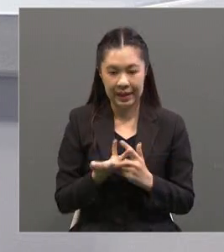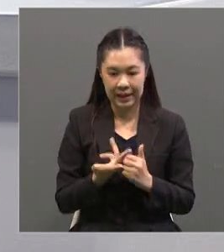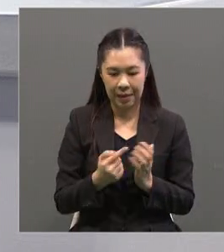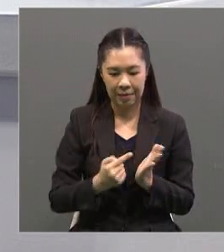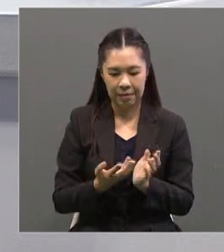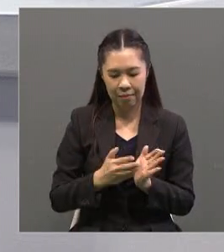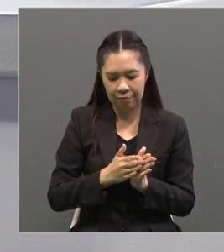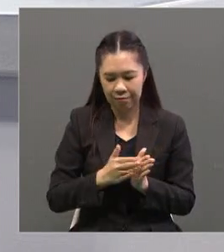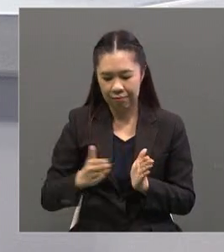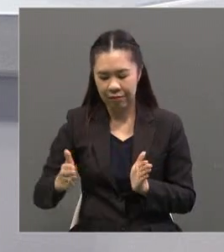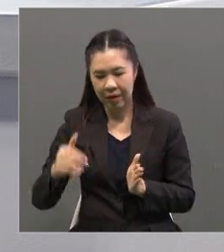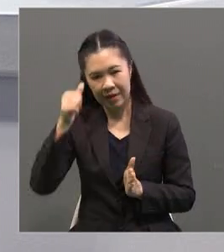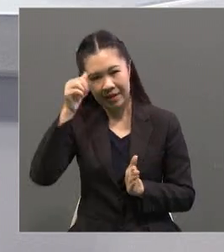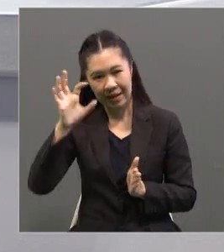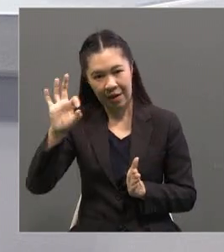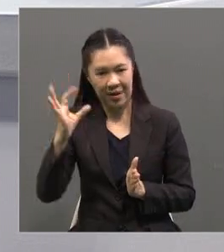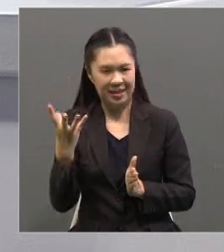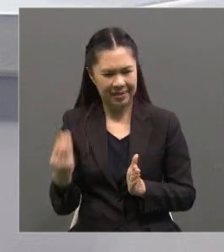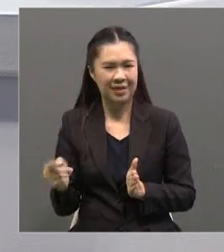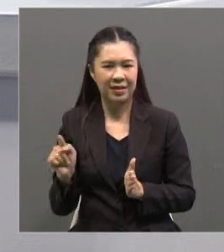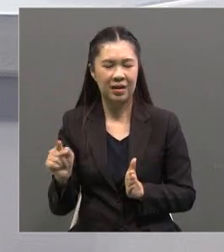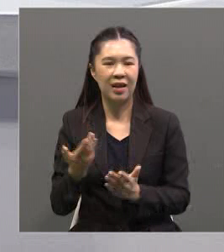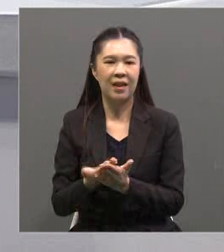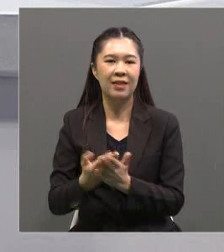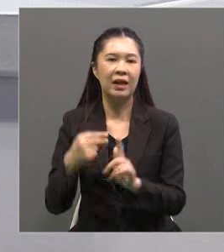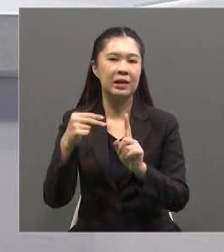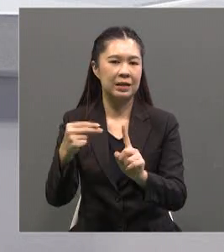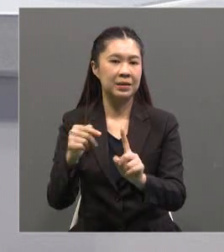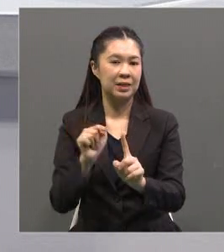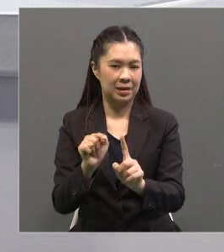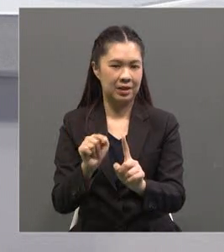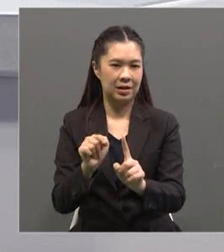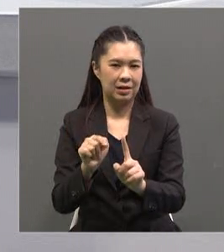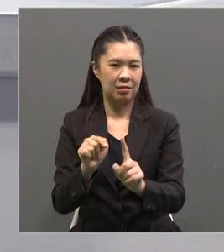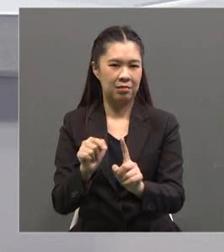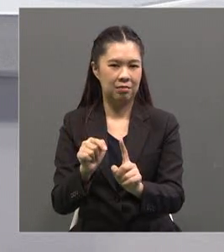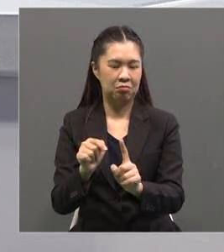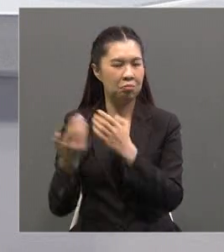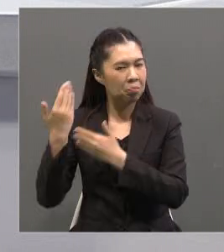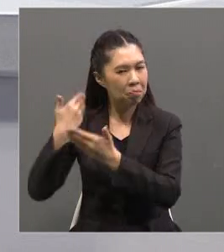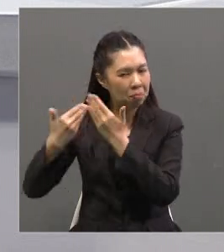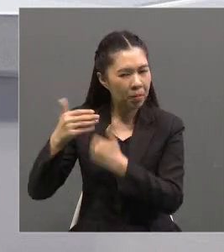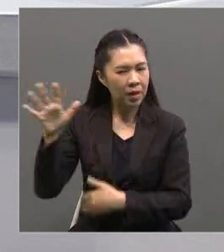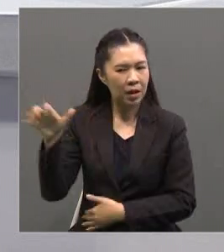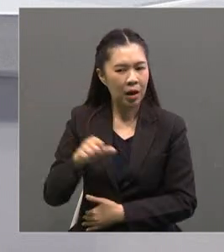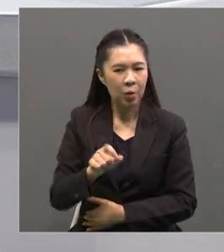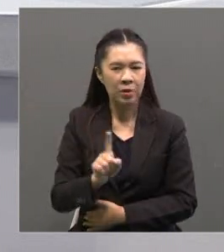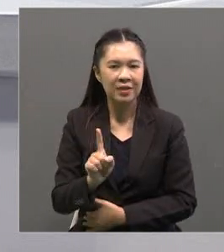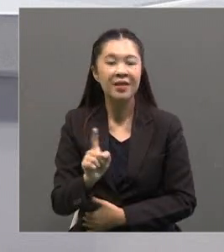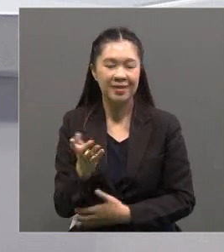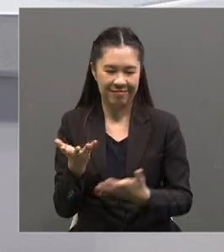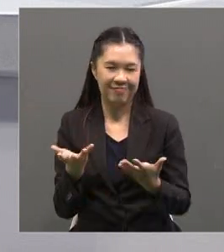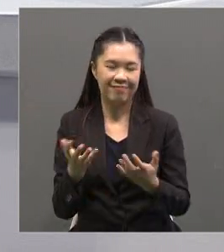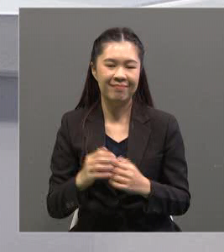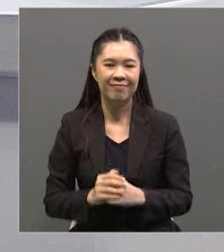วันแล้วนะคะเราก็จะได้รับทราบกันว่าสรุปแล้วเงินดิจิตอลวอลเล็ต 10,000 บาทเนี่ยแหล่งที่มาที่ไปเนี่ยจะนำมาจากแหล่งไหน